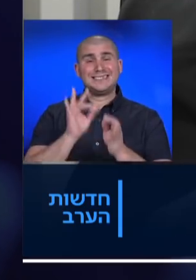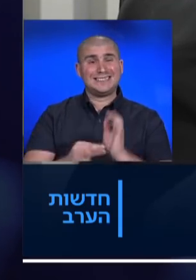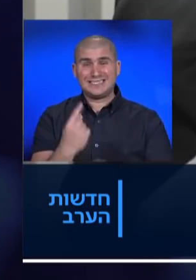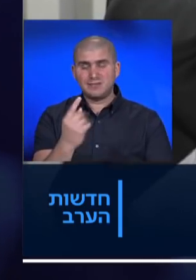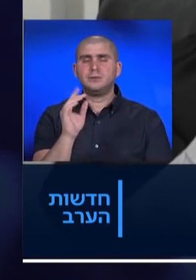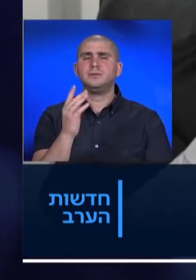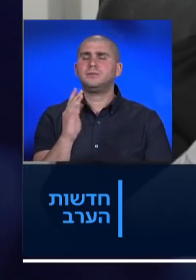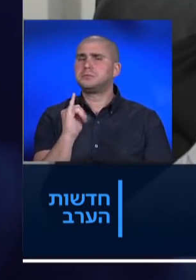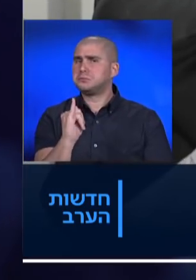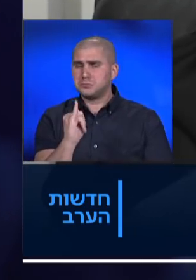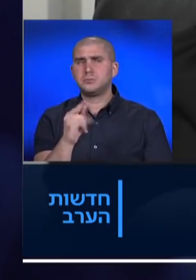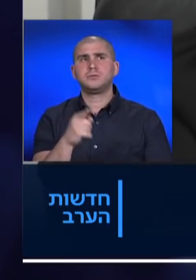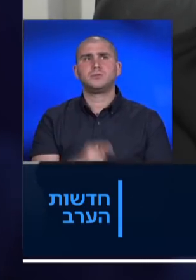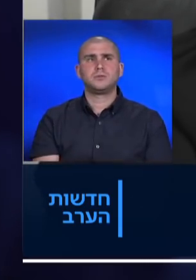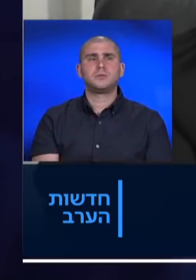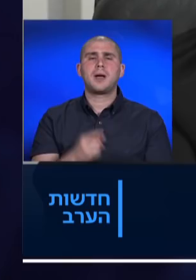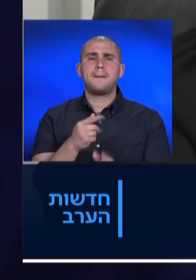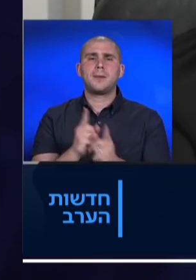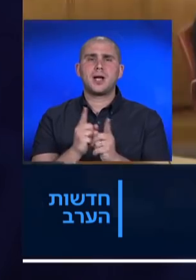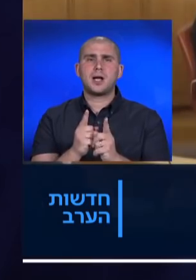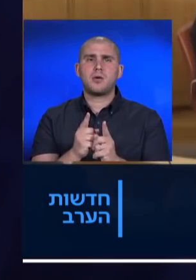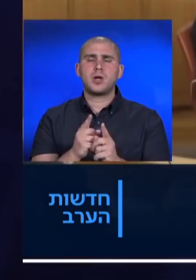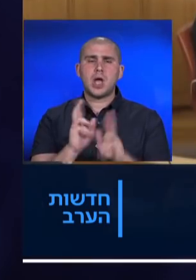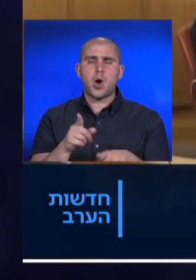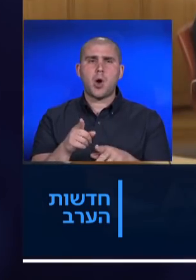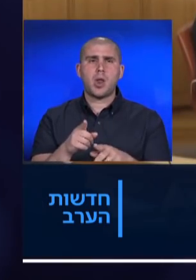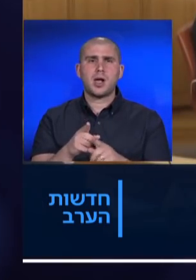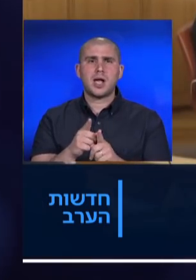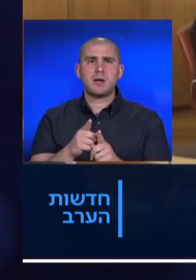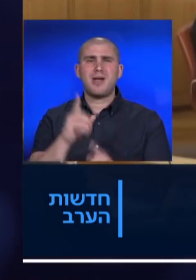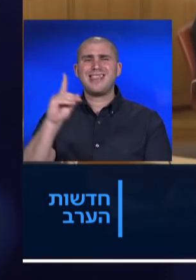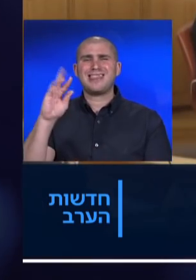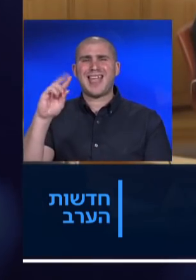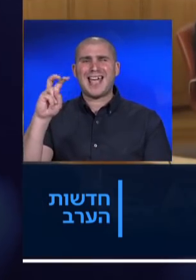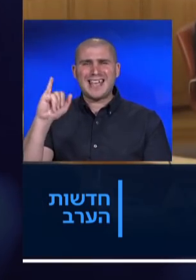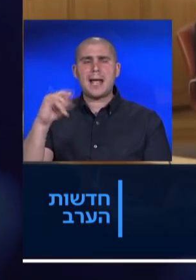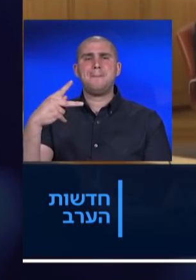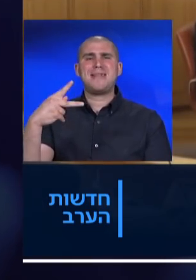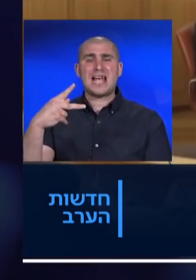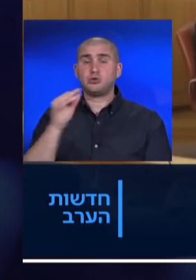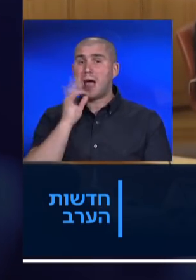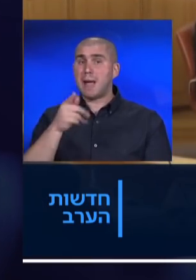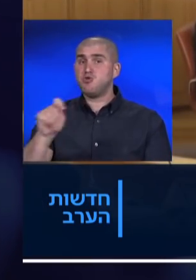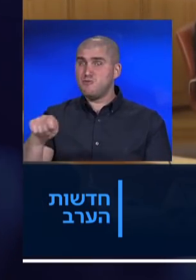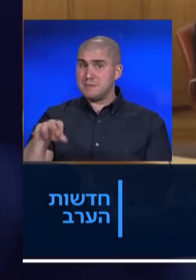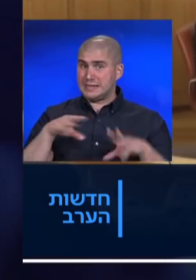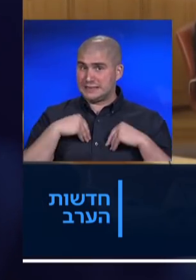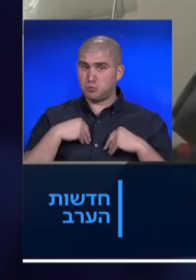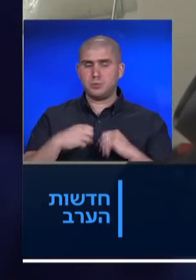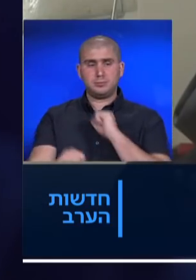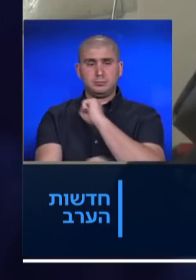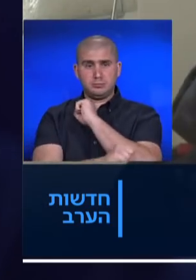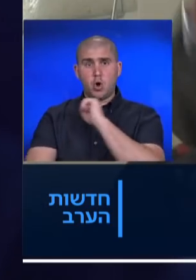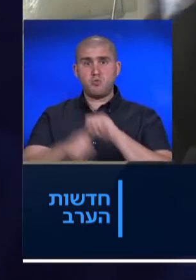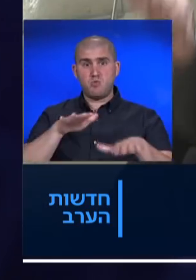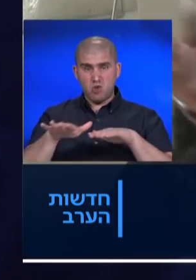הוא מעקף להלכת דרעי-פנחסי. כלומר, האם השופטים יאפשרו שממלא מקום ראש ממשלה, שהמציאו לו שם